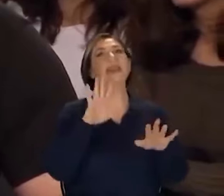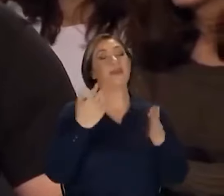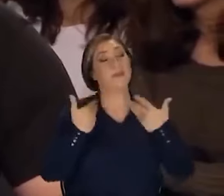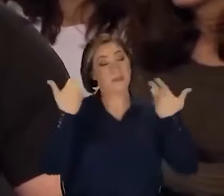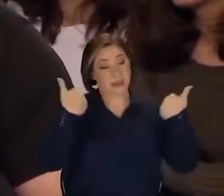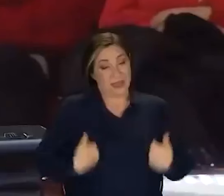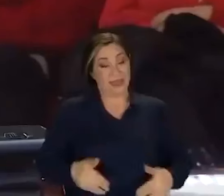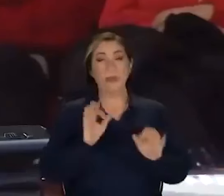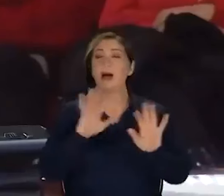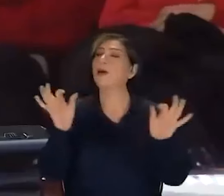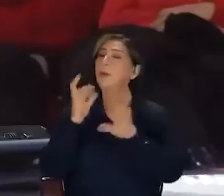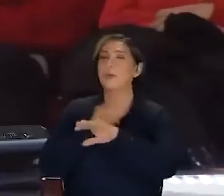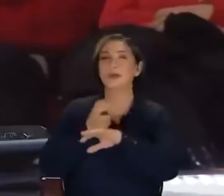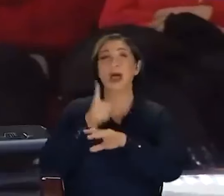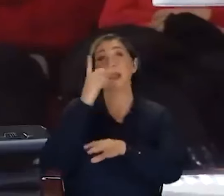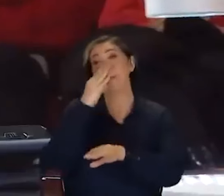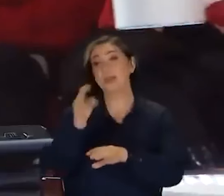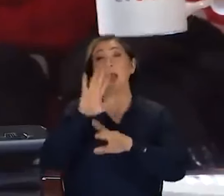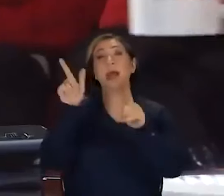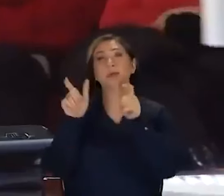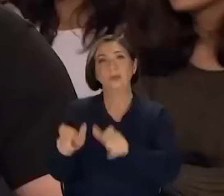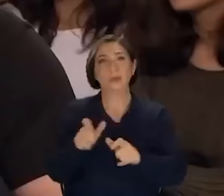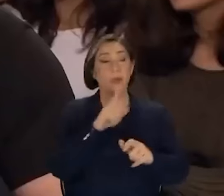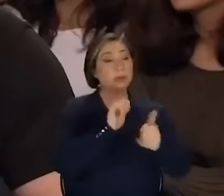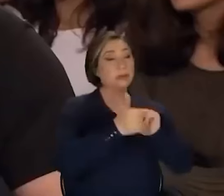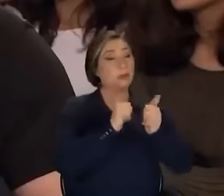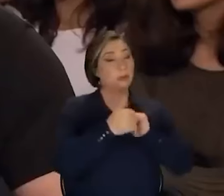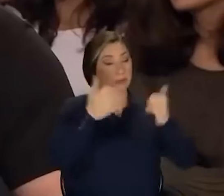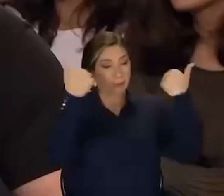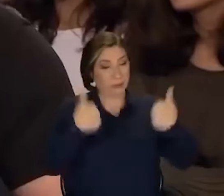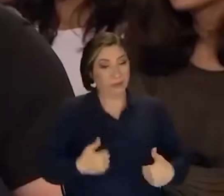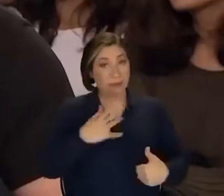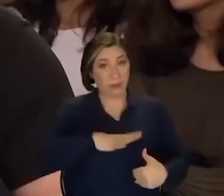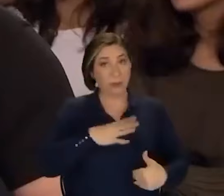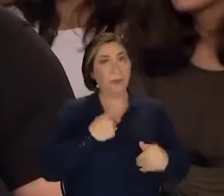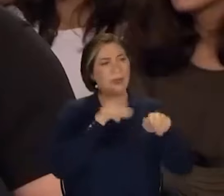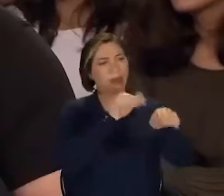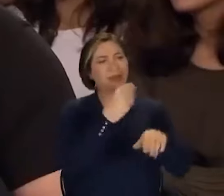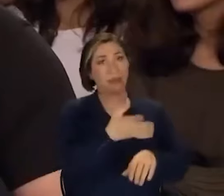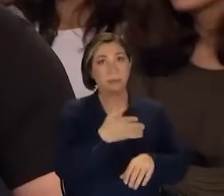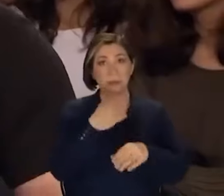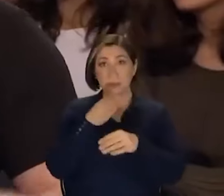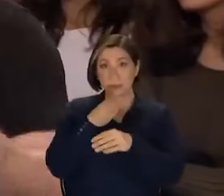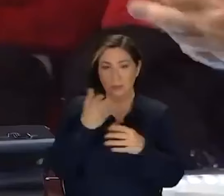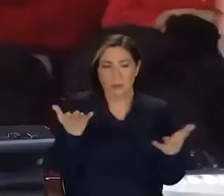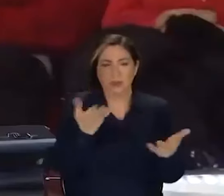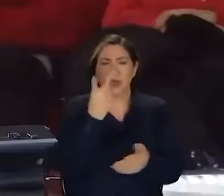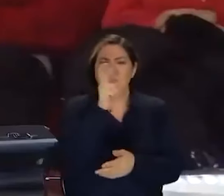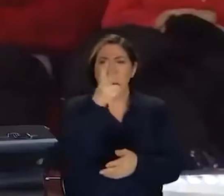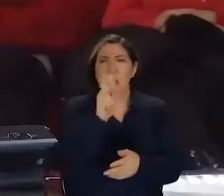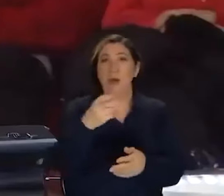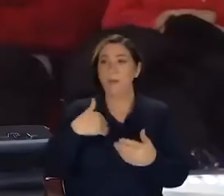Fiziği çok iyi har p har pade görüyor Allah bağışlasın Allah hepimizin bağ o sportif görünüme kavuşmak istiyorsan yardımcı olabilirim Ciddi mi söylüyorsun ne olacak abi